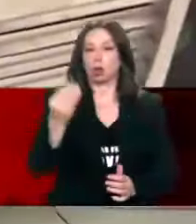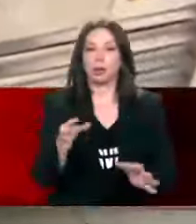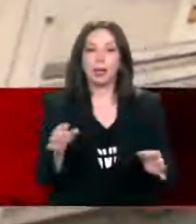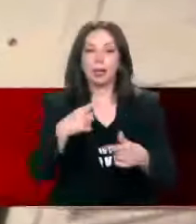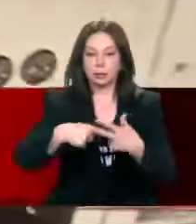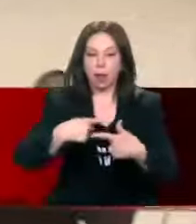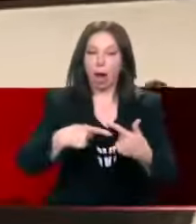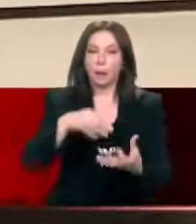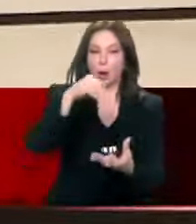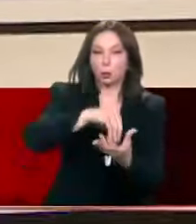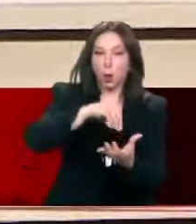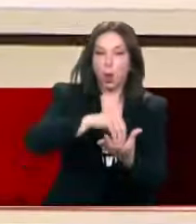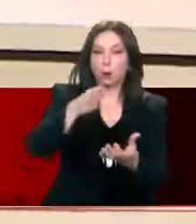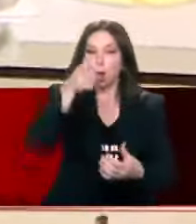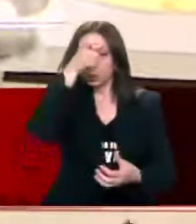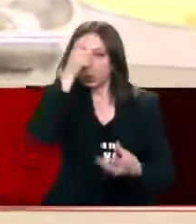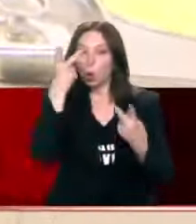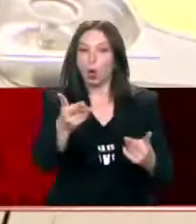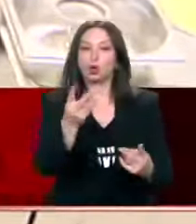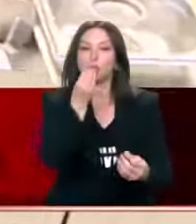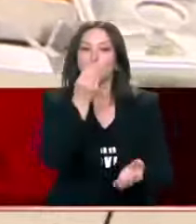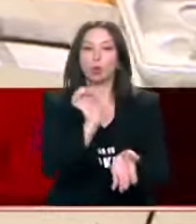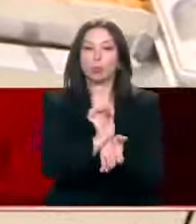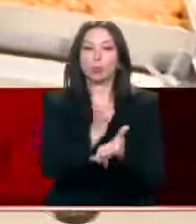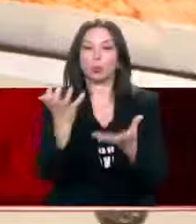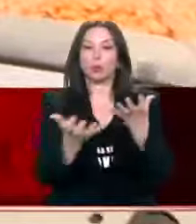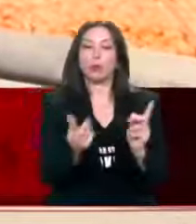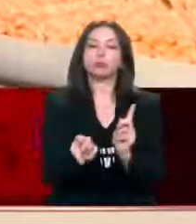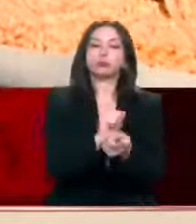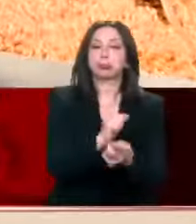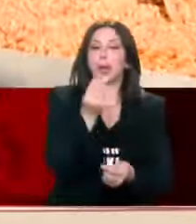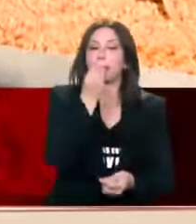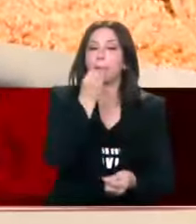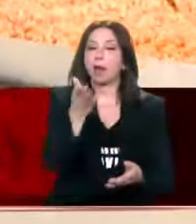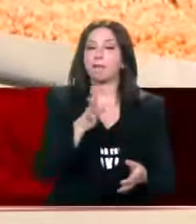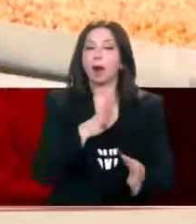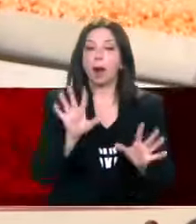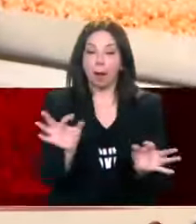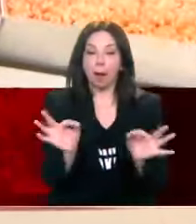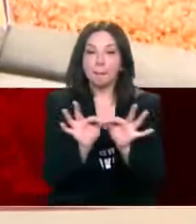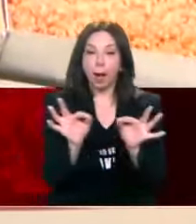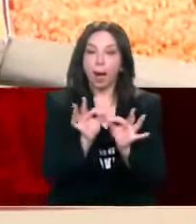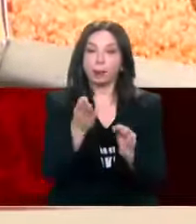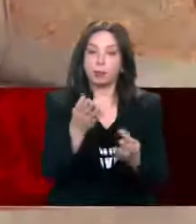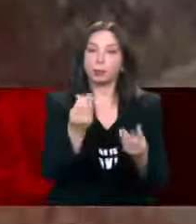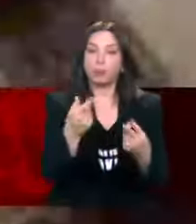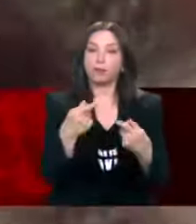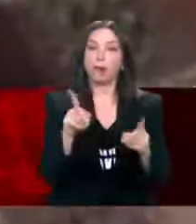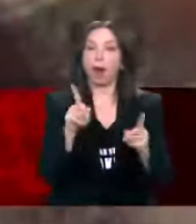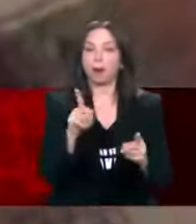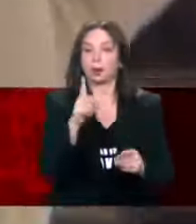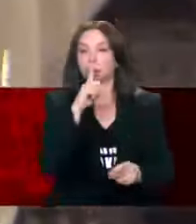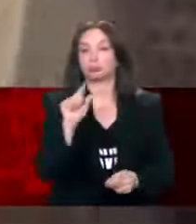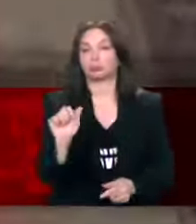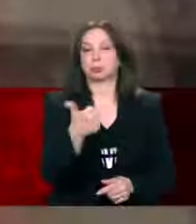Sarmamız, dolmamız Türk mutfağında o kadar çok lezzet var ki ama mantının da yeri bambaşka.